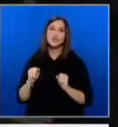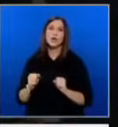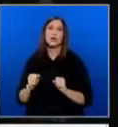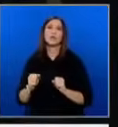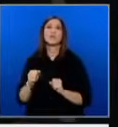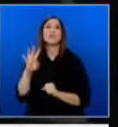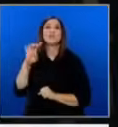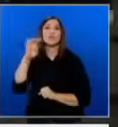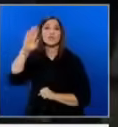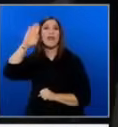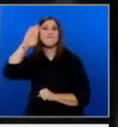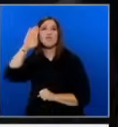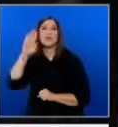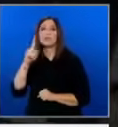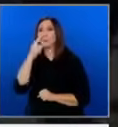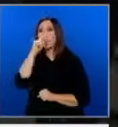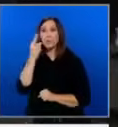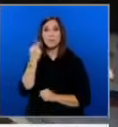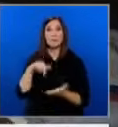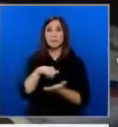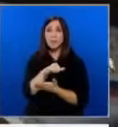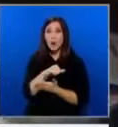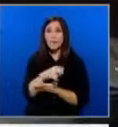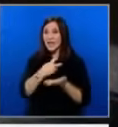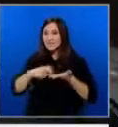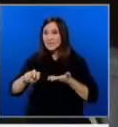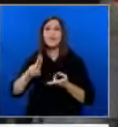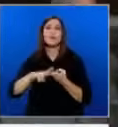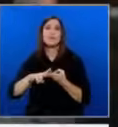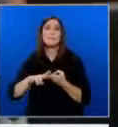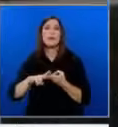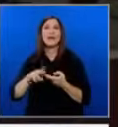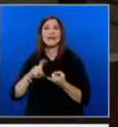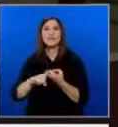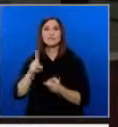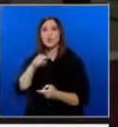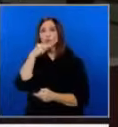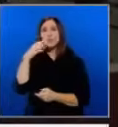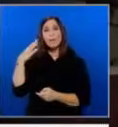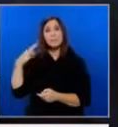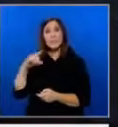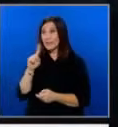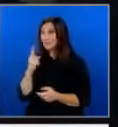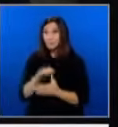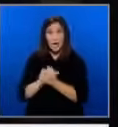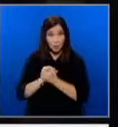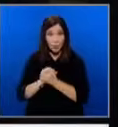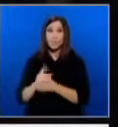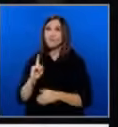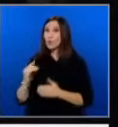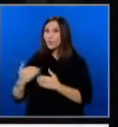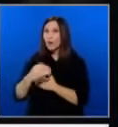шпалир от 40 военни и самият Путин. Първи от самолета слезе Вадим Красиков, с когото руският президент не само се ръкува, но и го